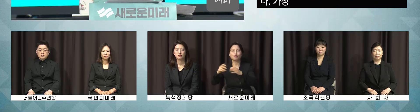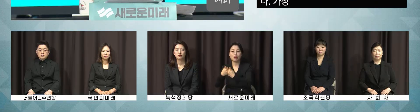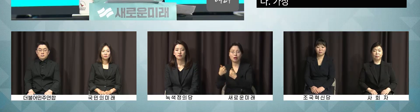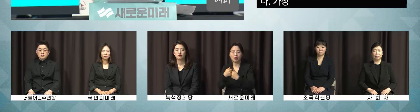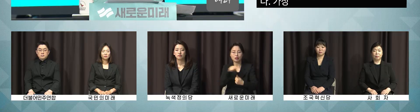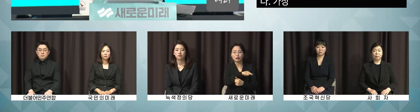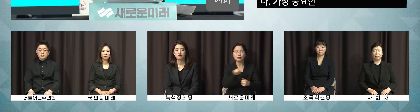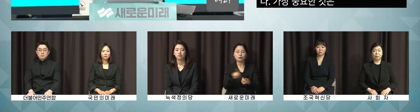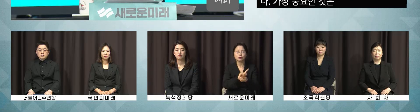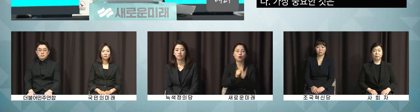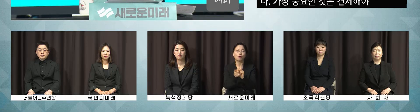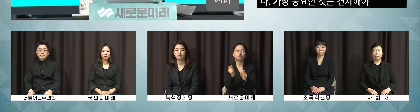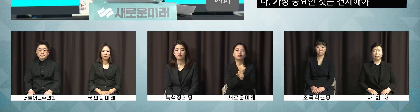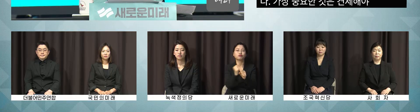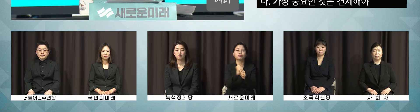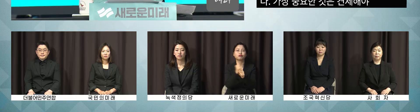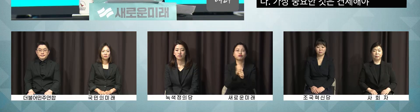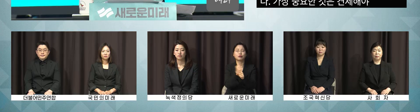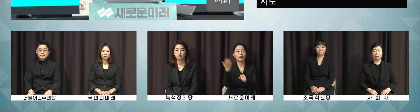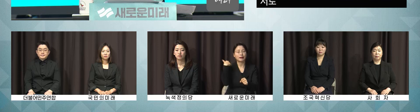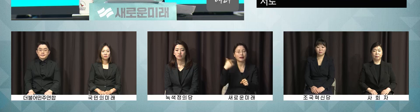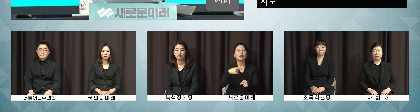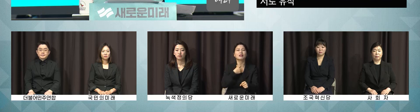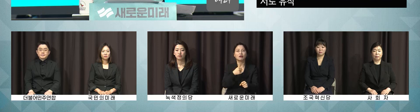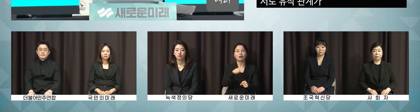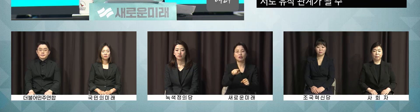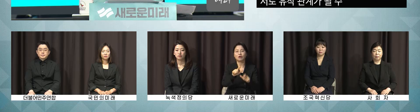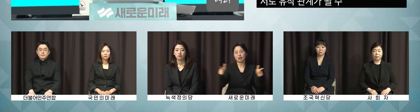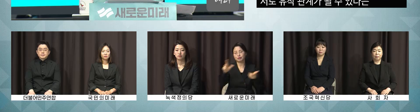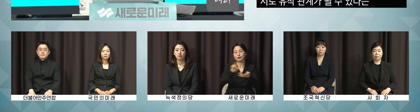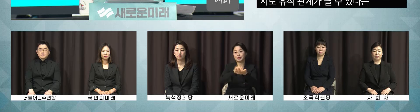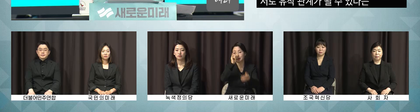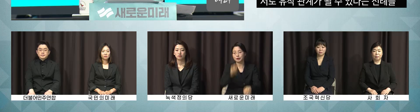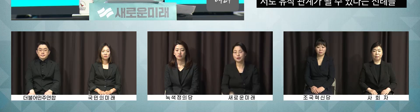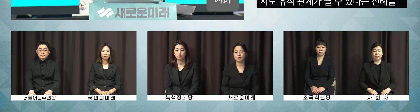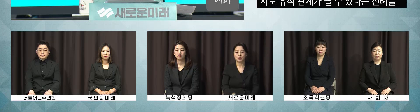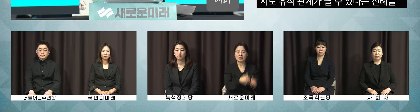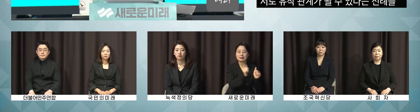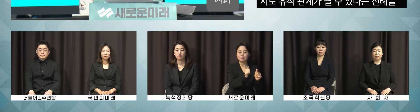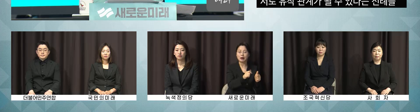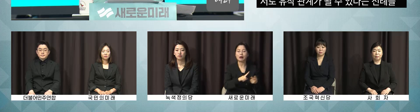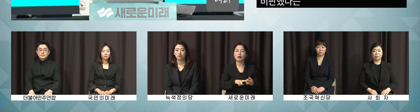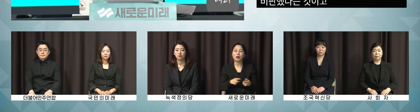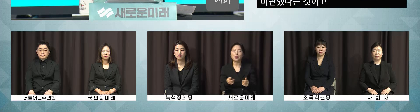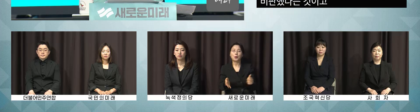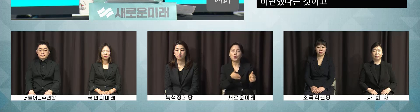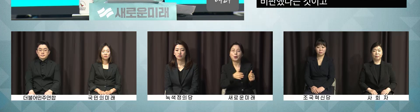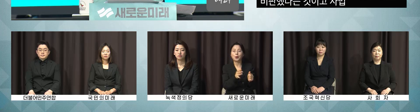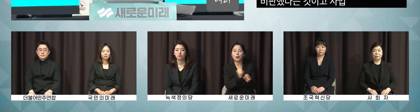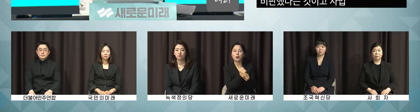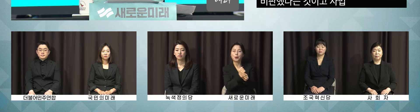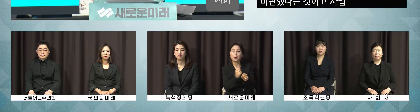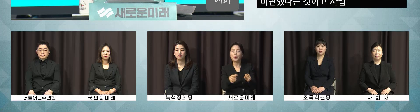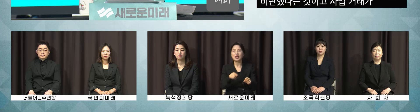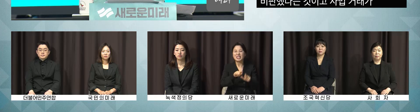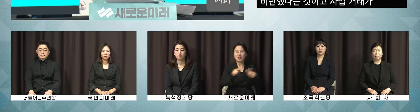유착관계가 될 수 있다는 전례의 문제를 비판했던 것이고 또한 사법 거래가 이루어질 수 있다는 위험성, 이것을 줄어들게끔 하려고 하는